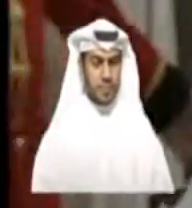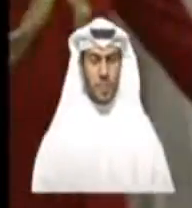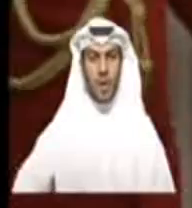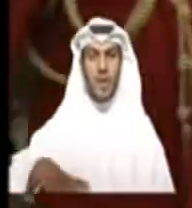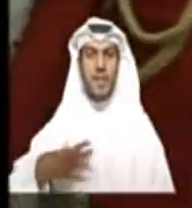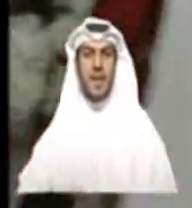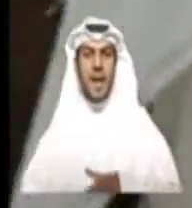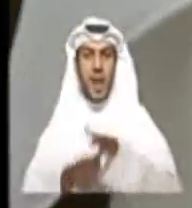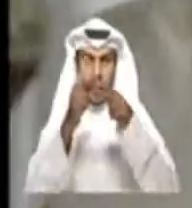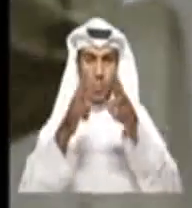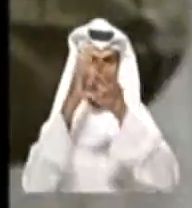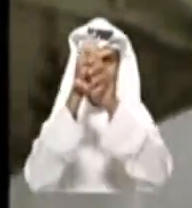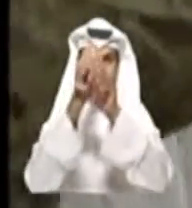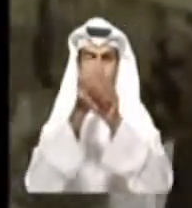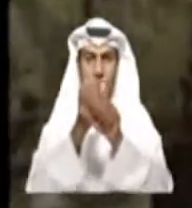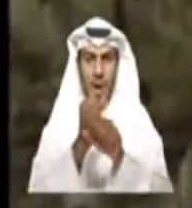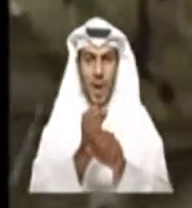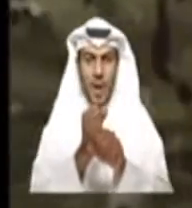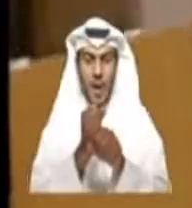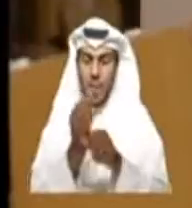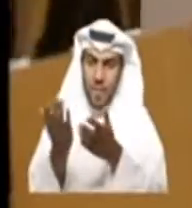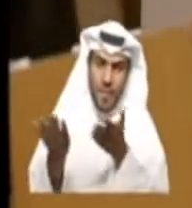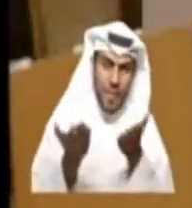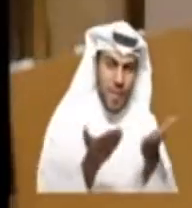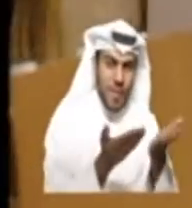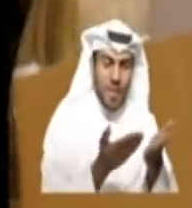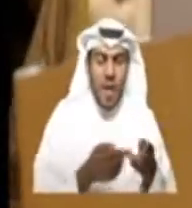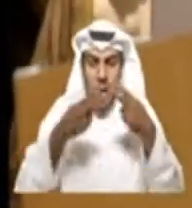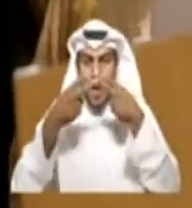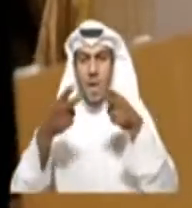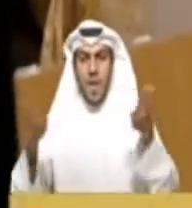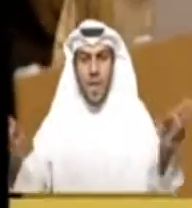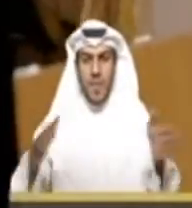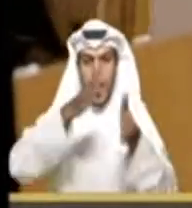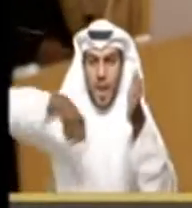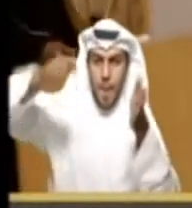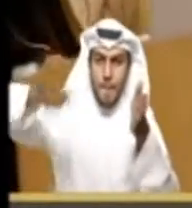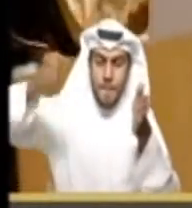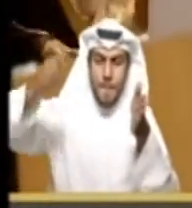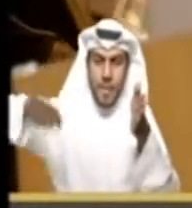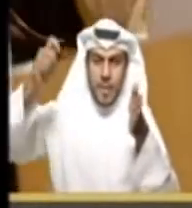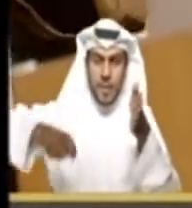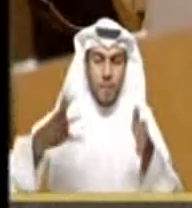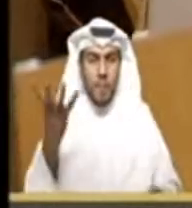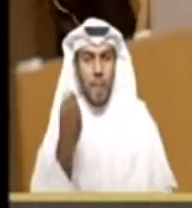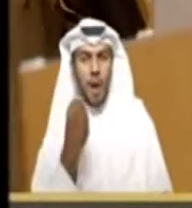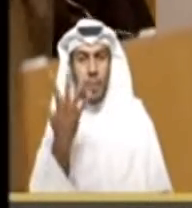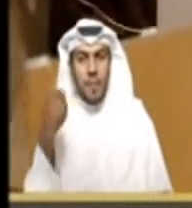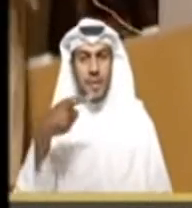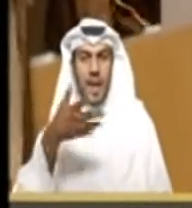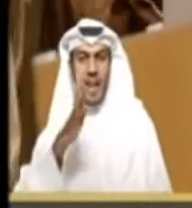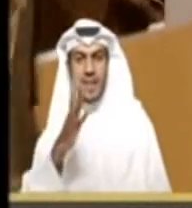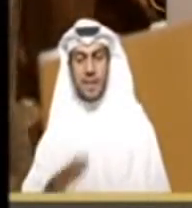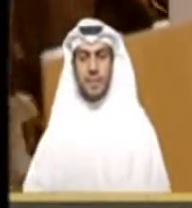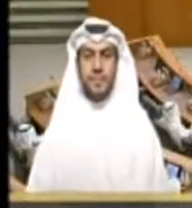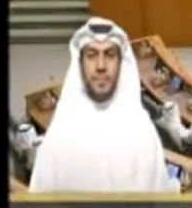تفضل حضرة صاحب السمو أمير البلاد حفظه الله ورعاه بافتتاح دور الانعقاد العادي الثاني للفصل التشريعي 15 بمجلس